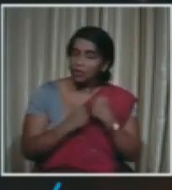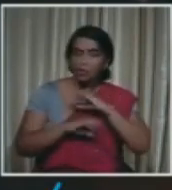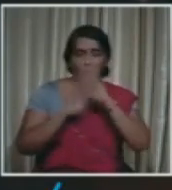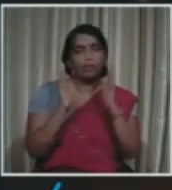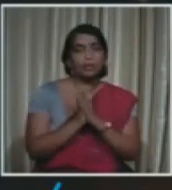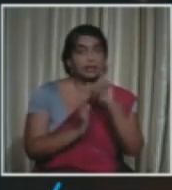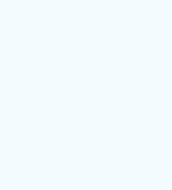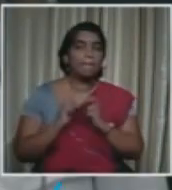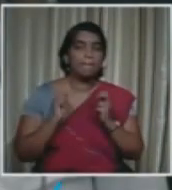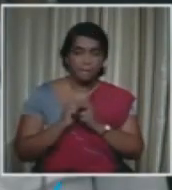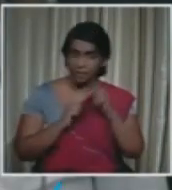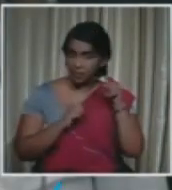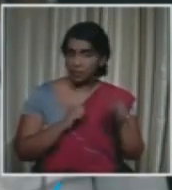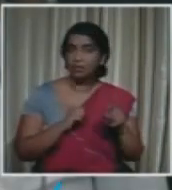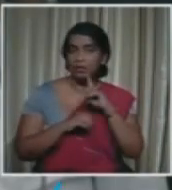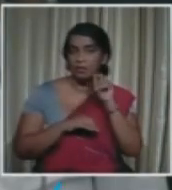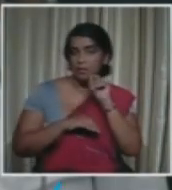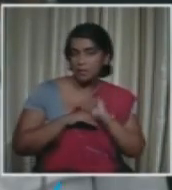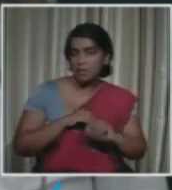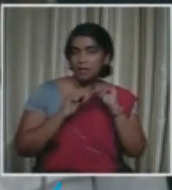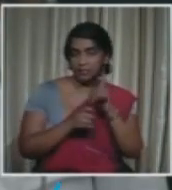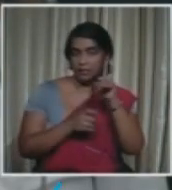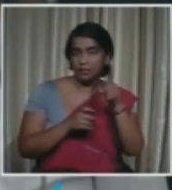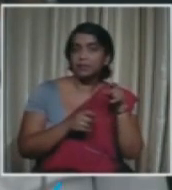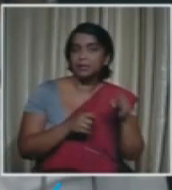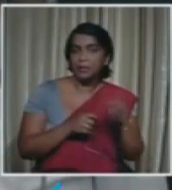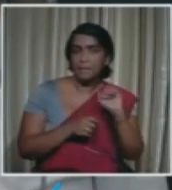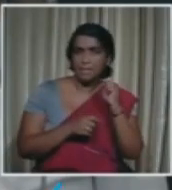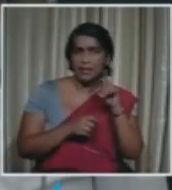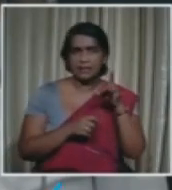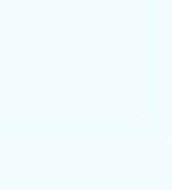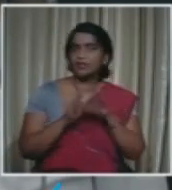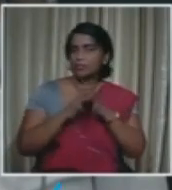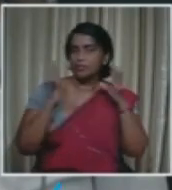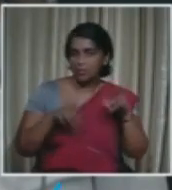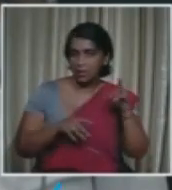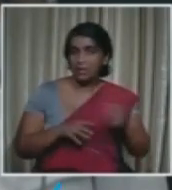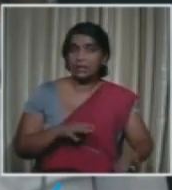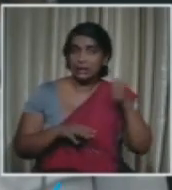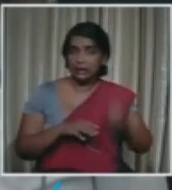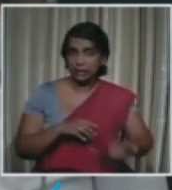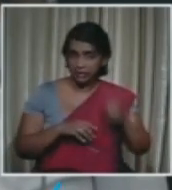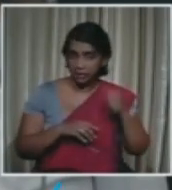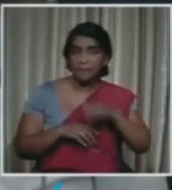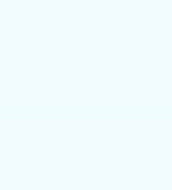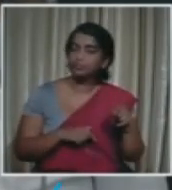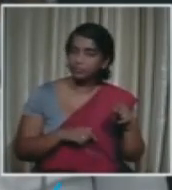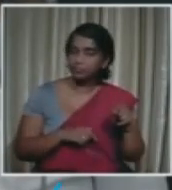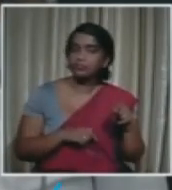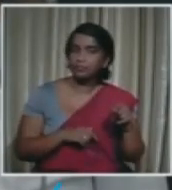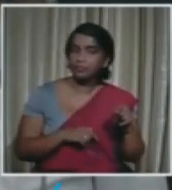සියලුම CCTV පත් අපි දෙන්නා. සංවිධානාත්මකව එක කණ්ඩායමක් 50ක් 100කට වඩා වැඩි ත්‍රිවිල් ප්‍රමාණයක් මේ ප්‍රදේශවලින්